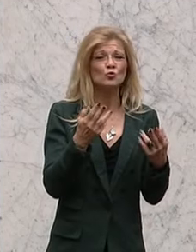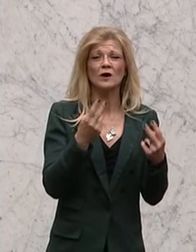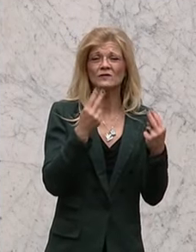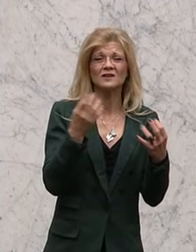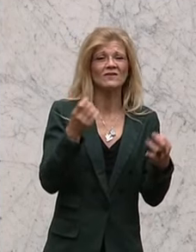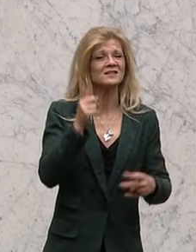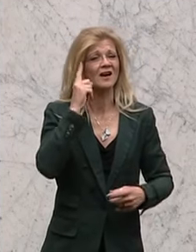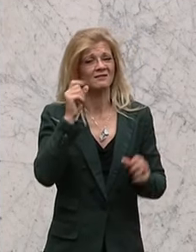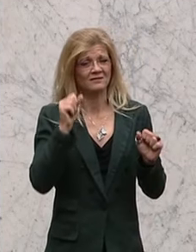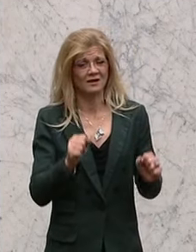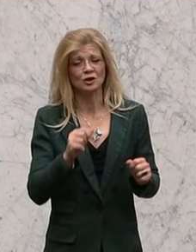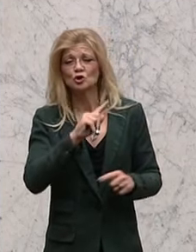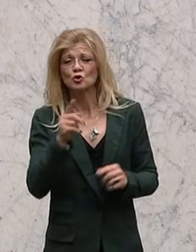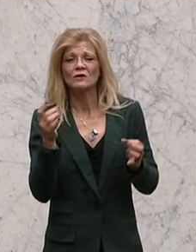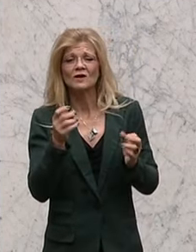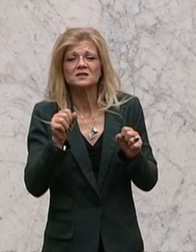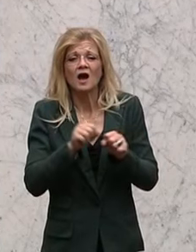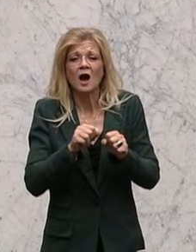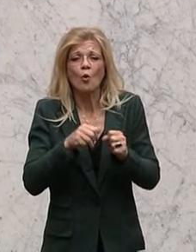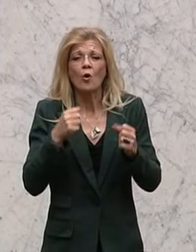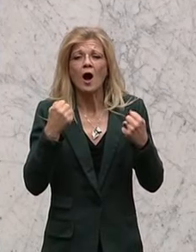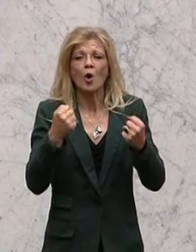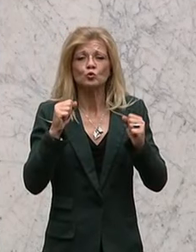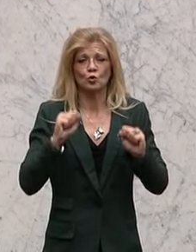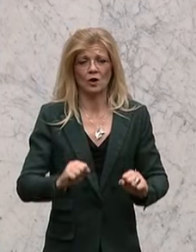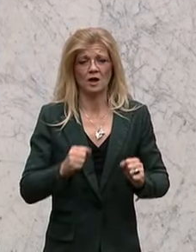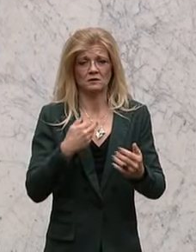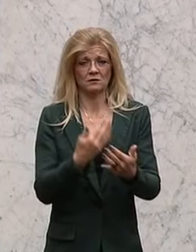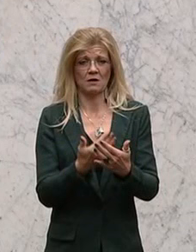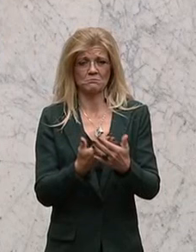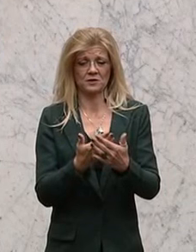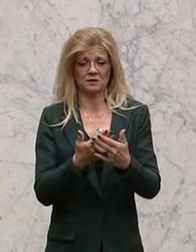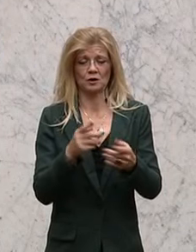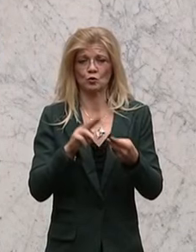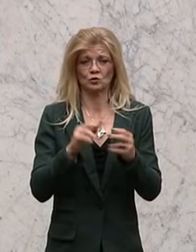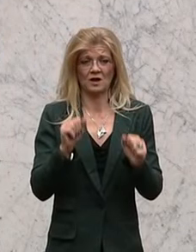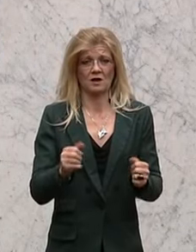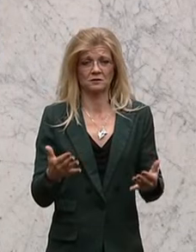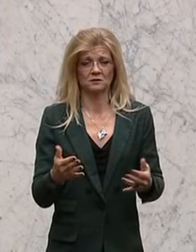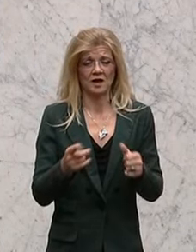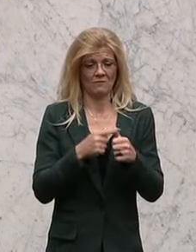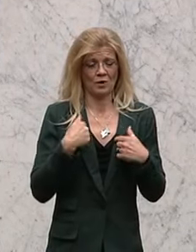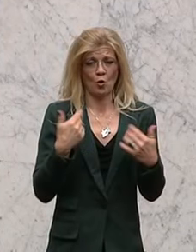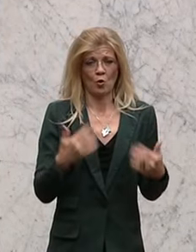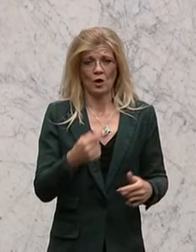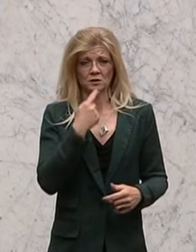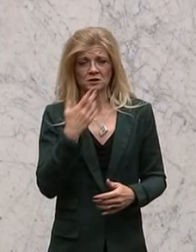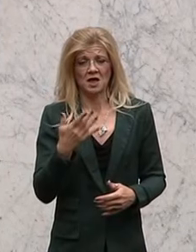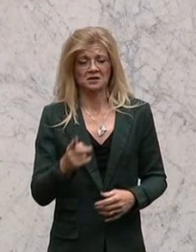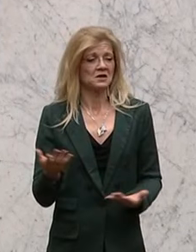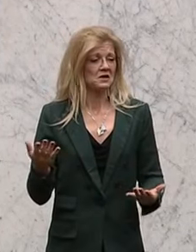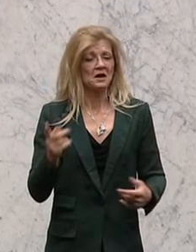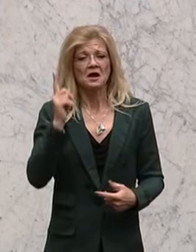sondern auch, was die Autos bieten und können. Wenn ich heute sage, ich lege mein Handy weg, über Bluetooth habe ich